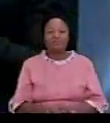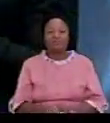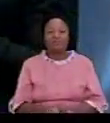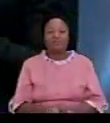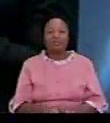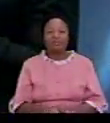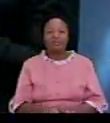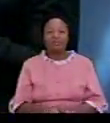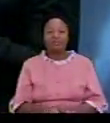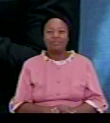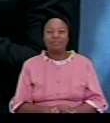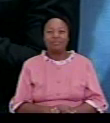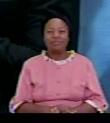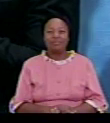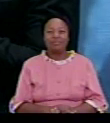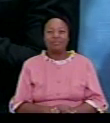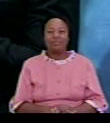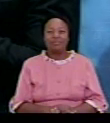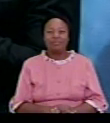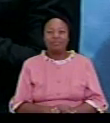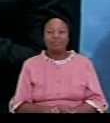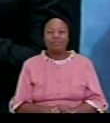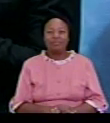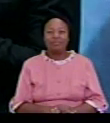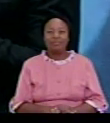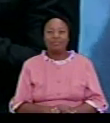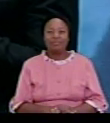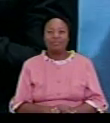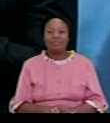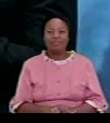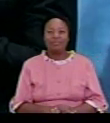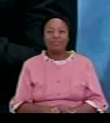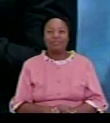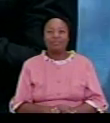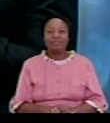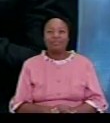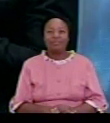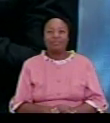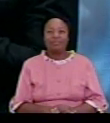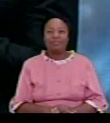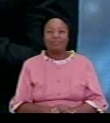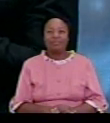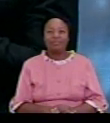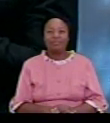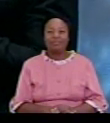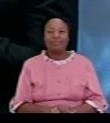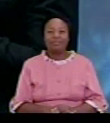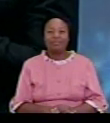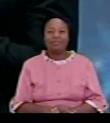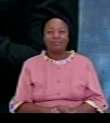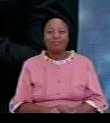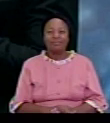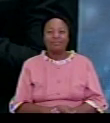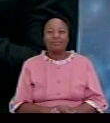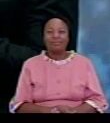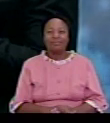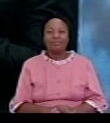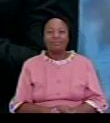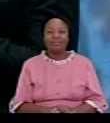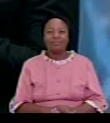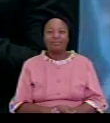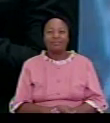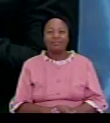Permettez qu'au nom du corps de Christ au Togo, nous puissions remercier le chef de